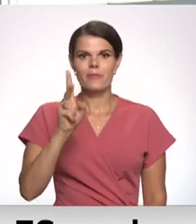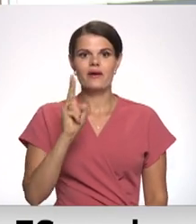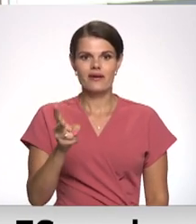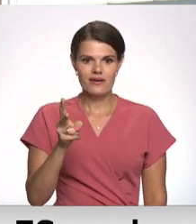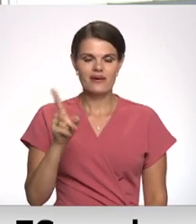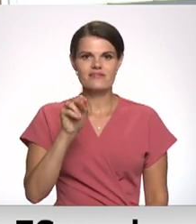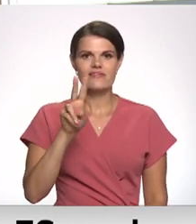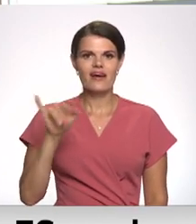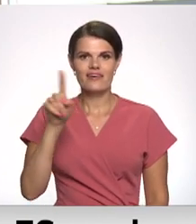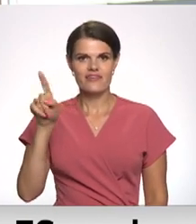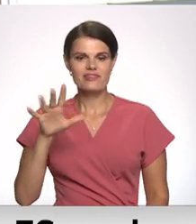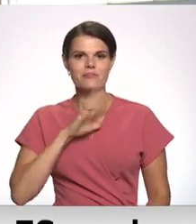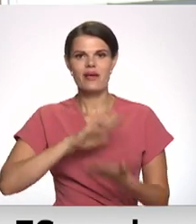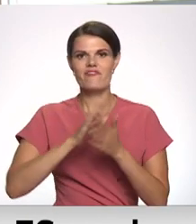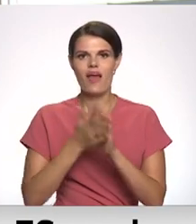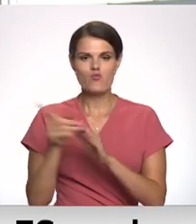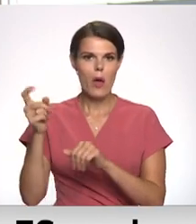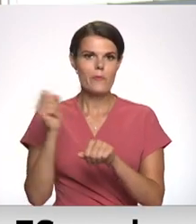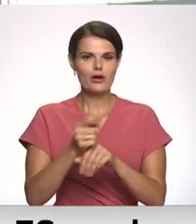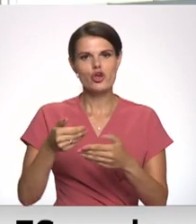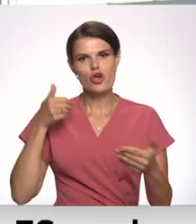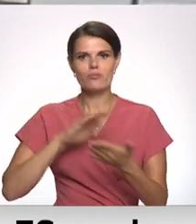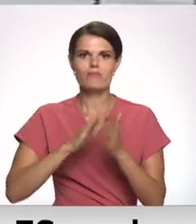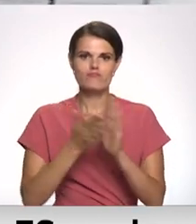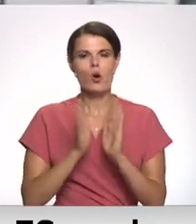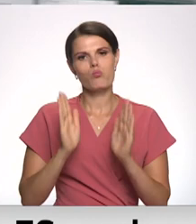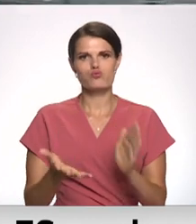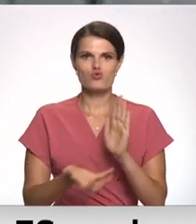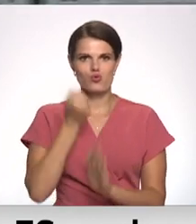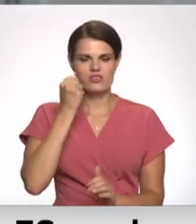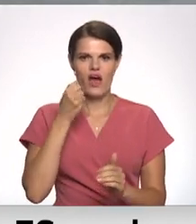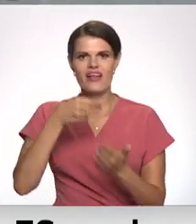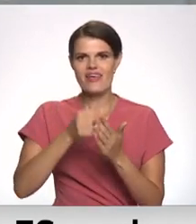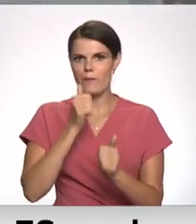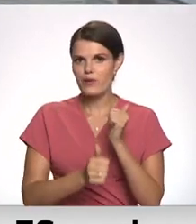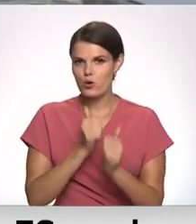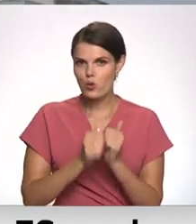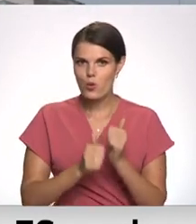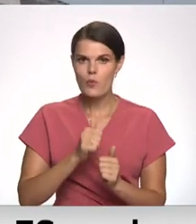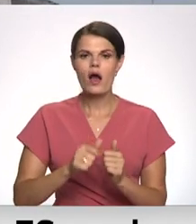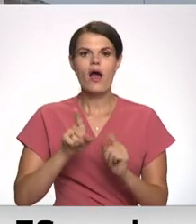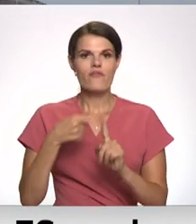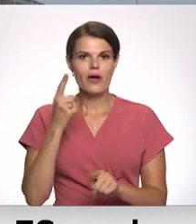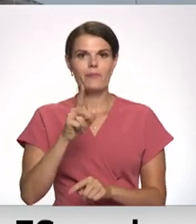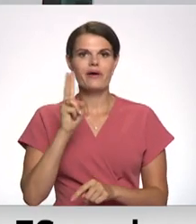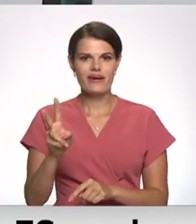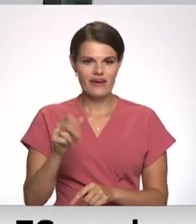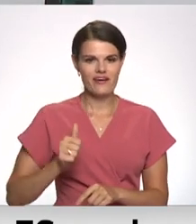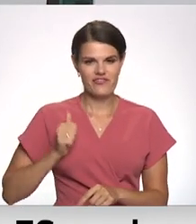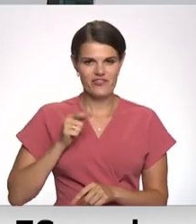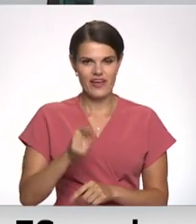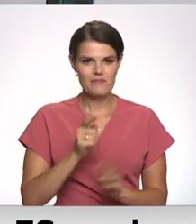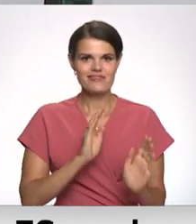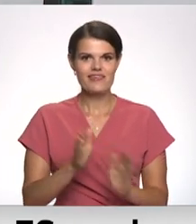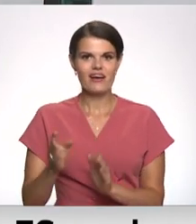bija vienojies ar pasūtītāju par iepriekš sarunātu uzvaru šajā iepirkumā. VLPK Services sagatavoja divu